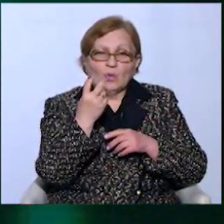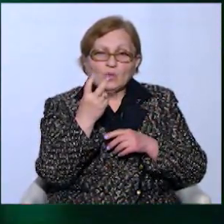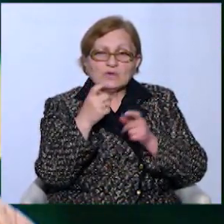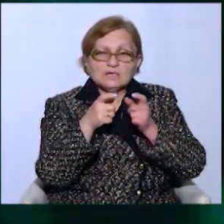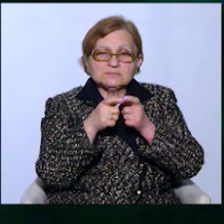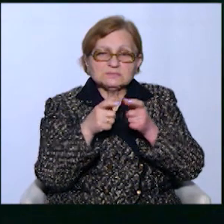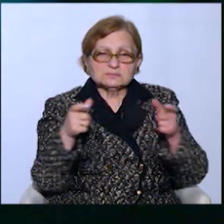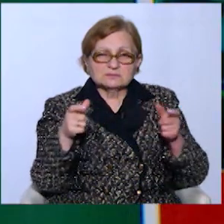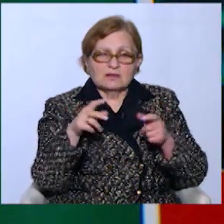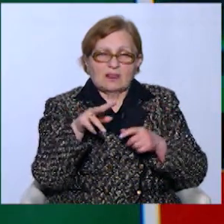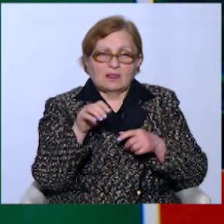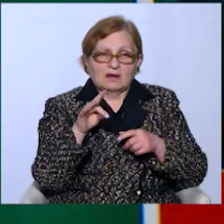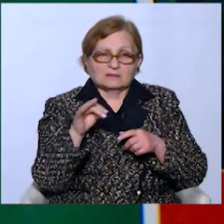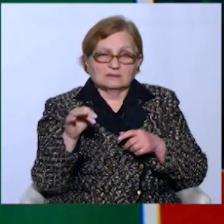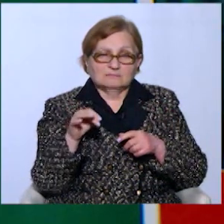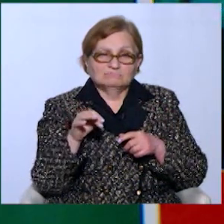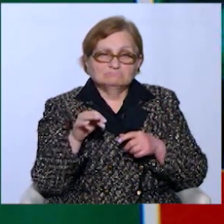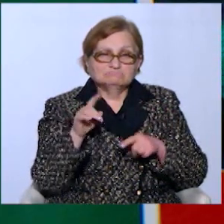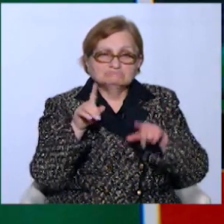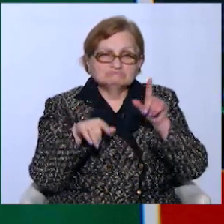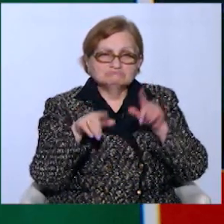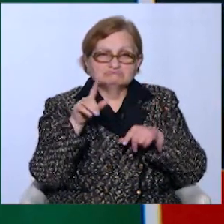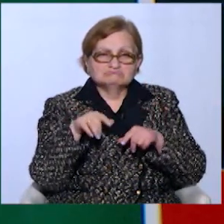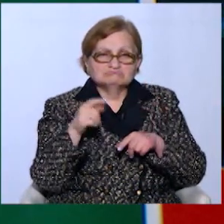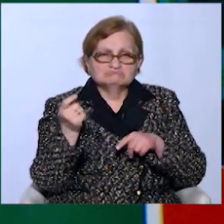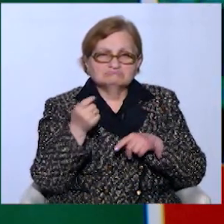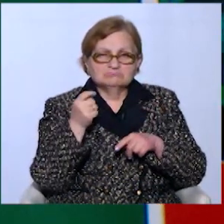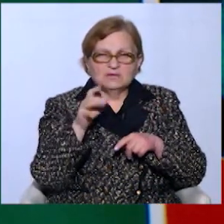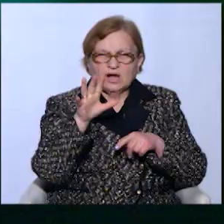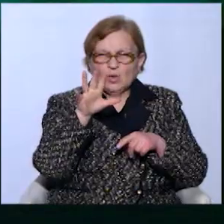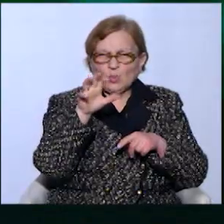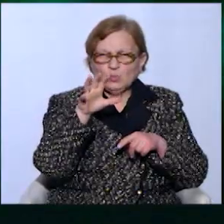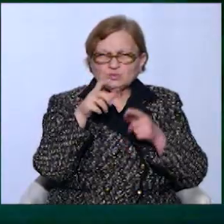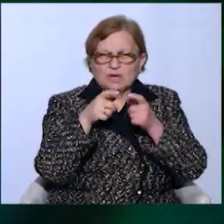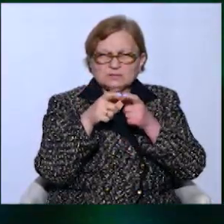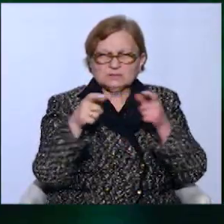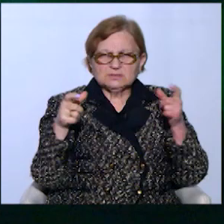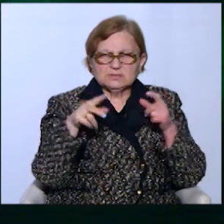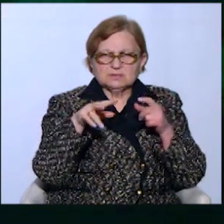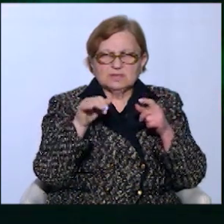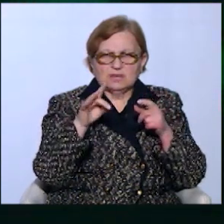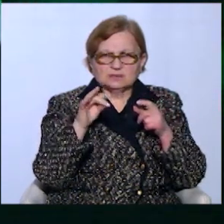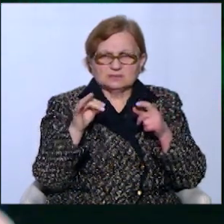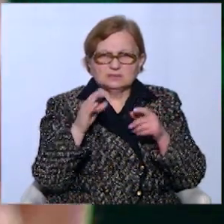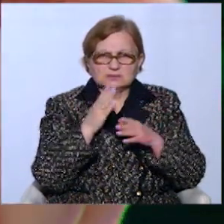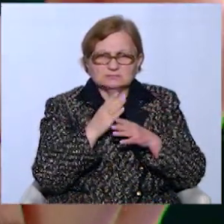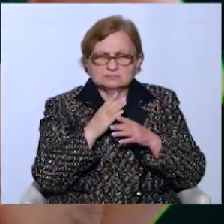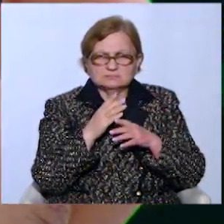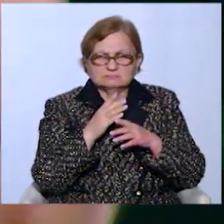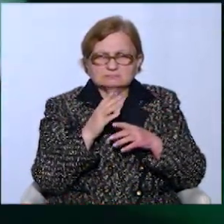ახლა. და კიდე უფრო იშვიათად ხვდება 500-ლარიანი. შეხედეთ, როგორი